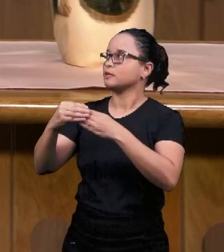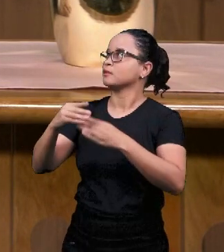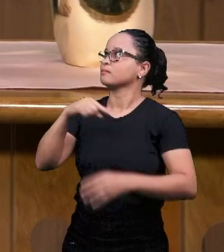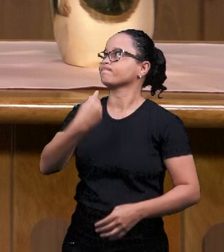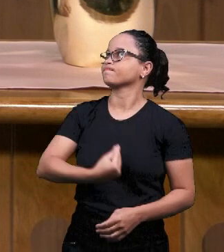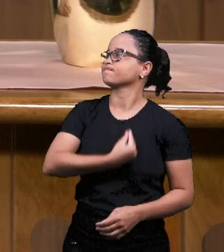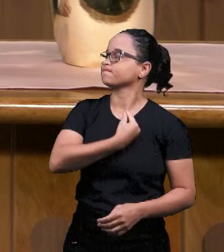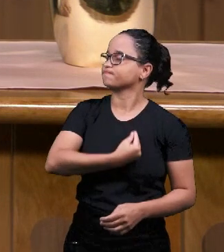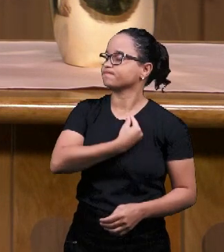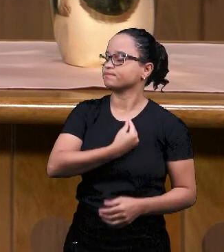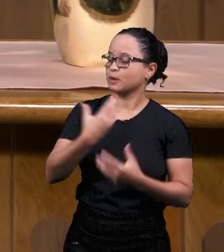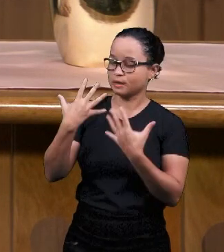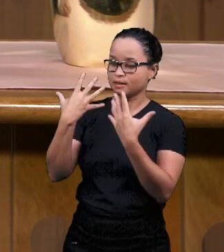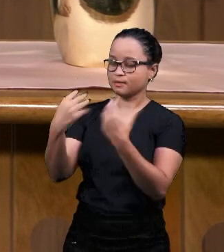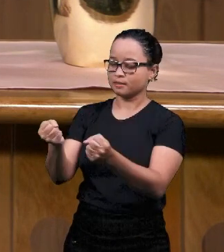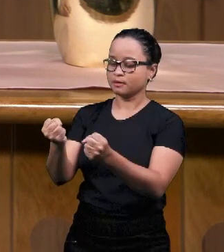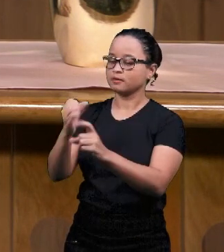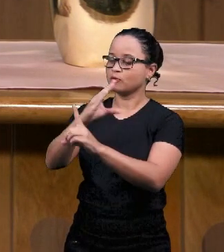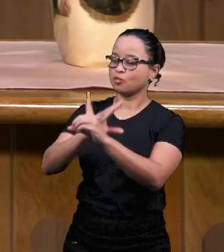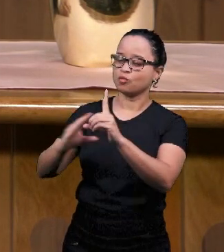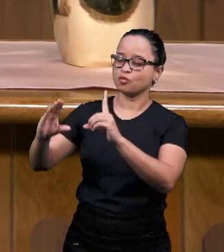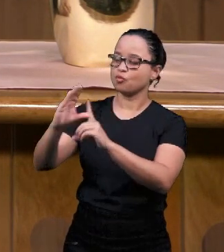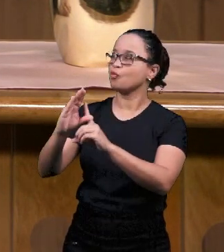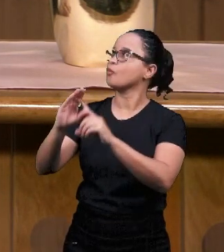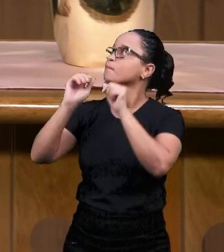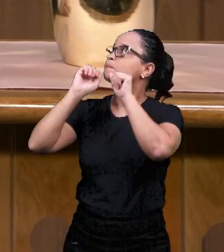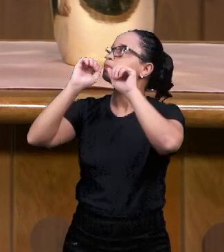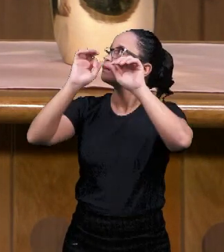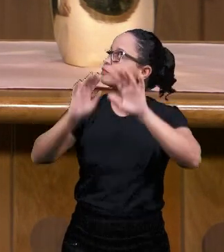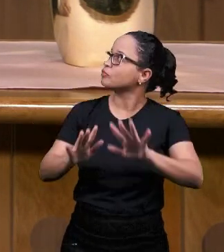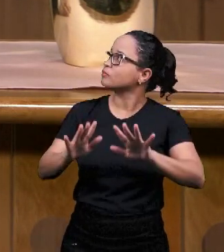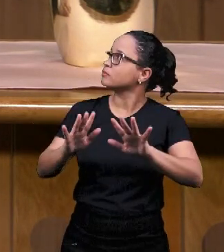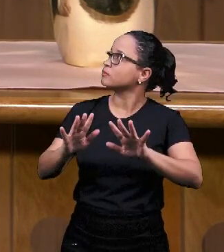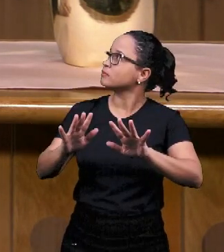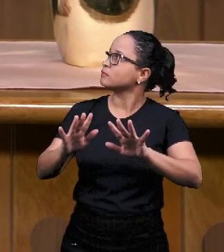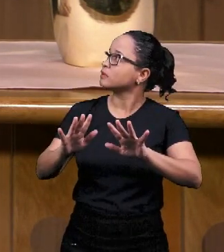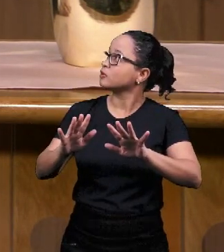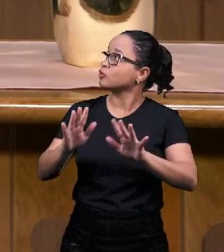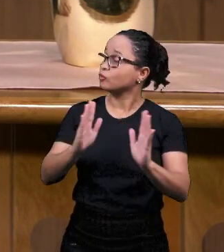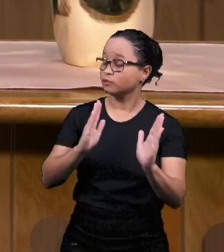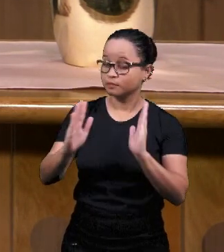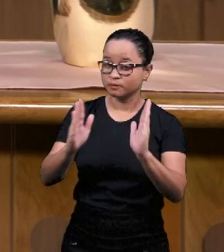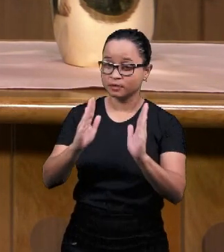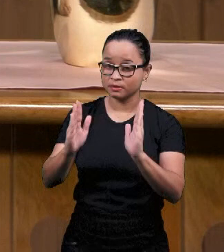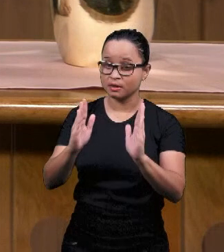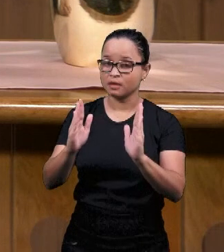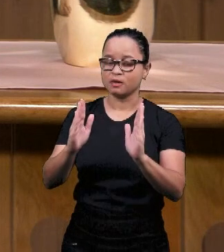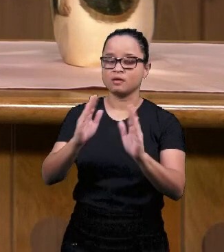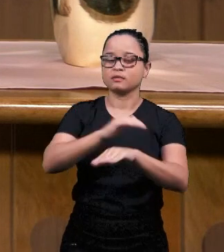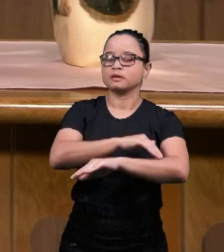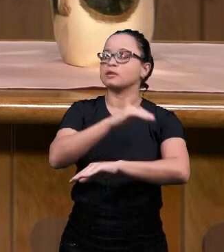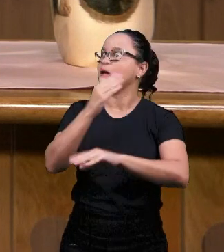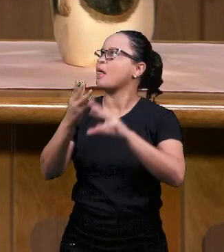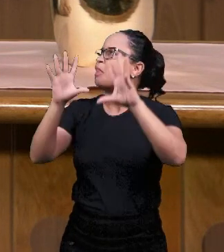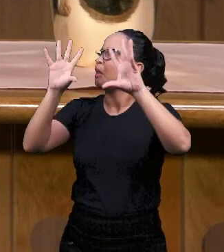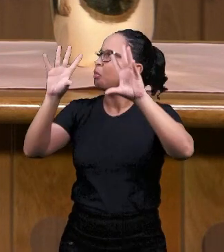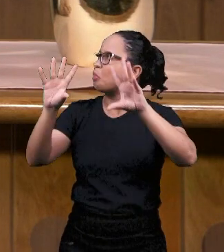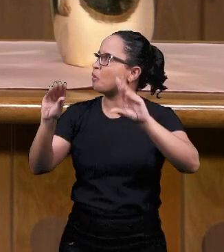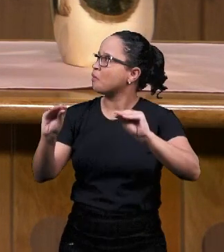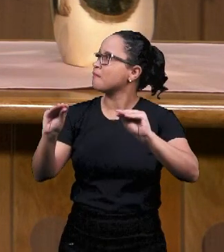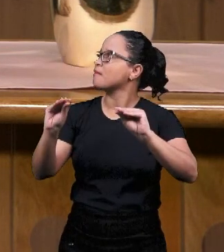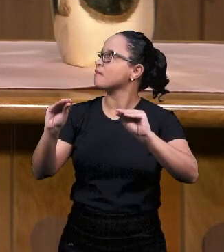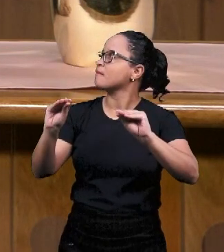нашей жизни. Прими на алтаре Твоем наше богослужение. Благослови нас в течение этого дня. И